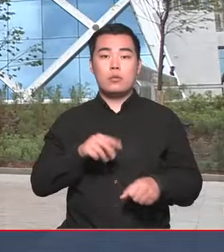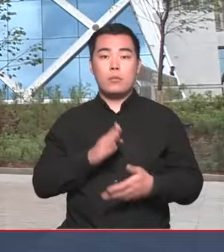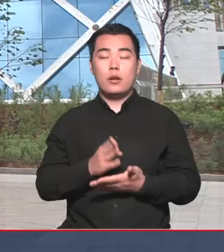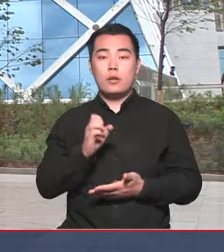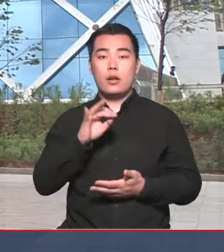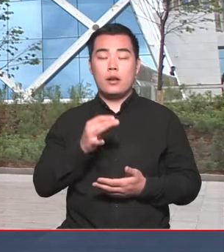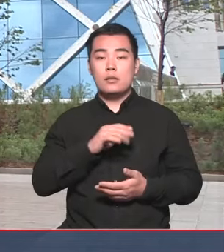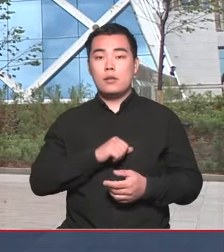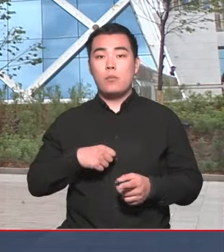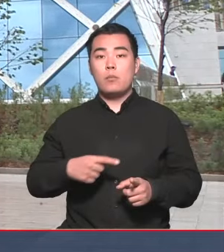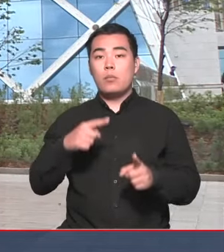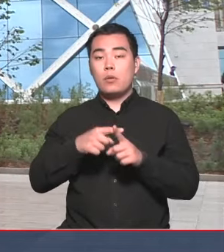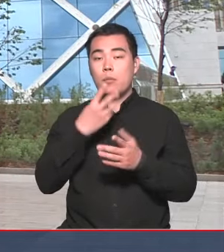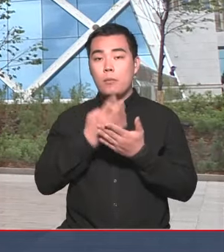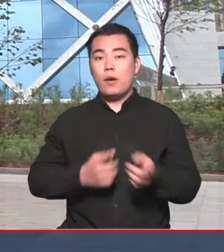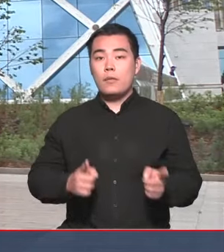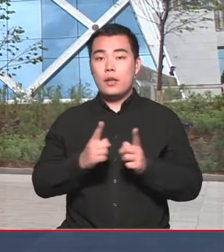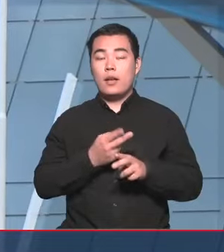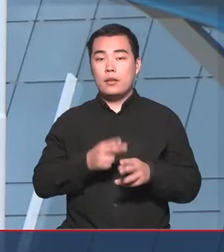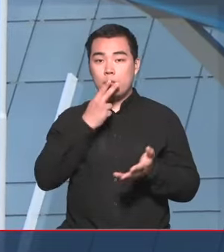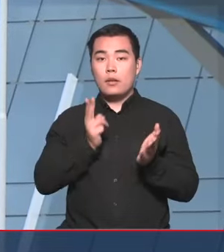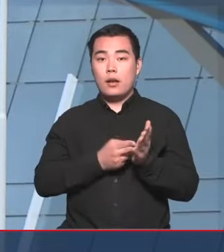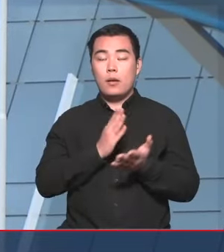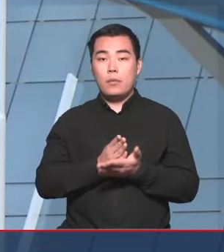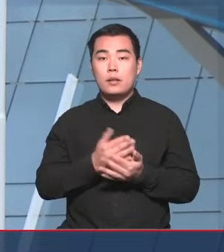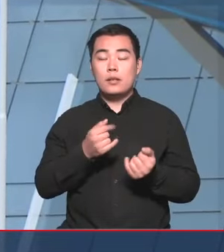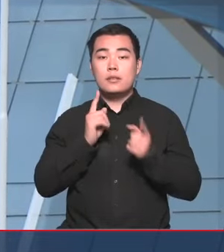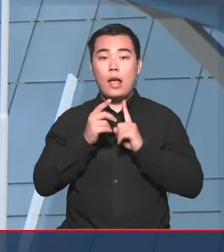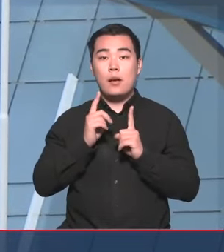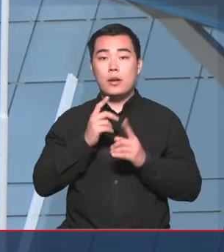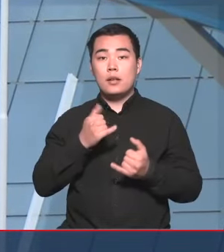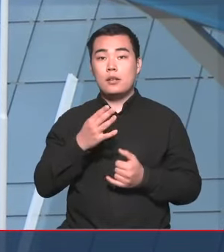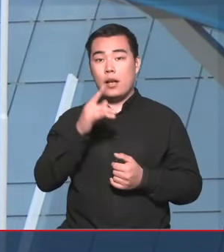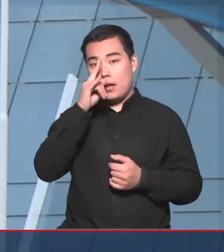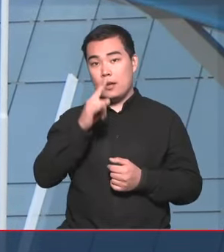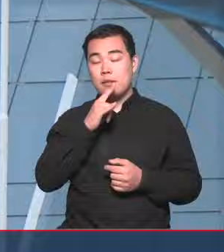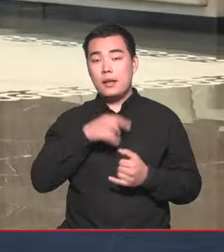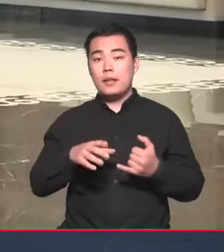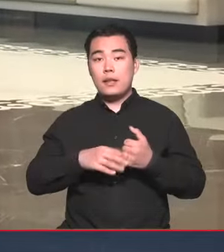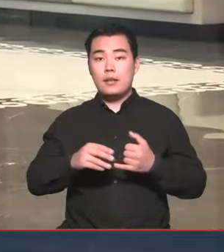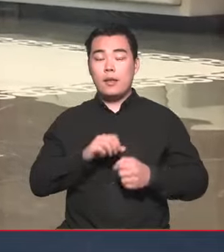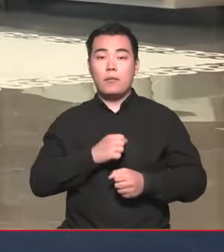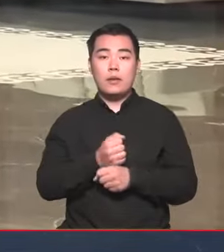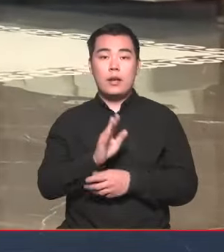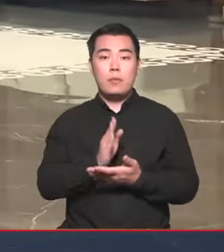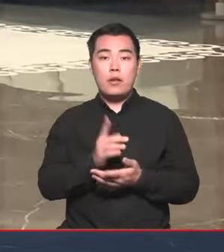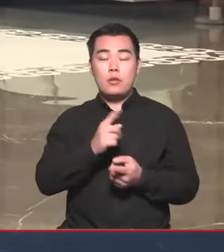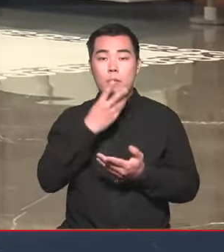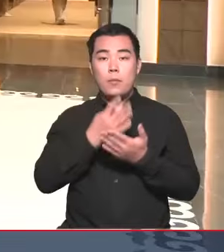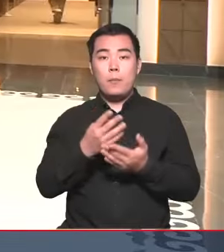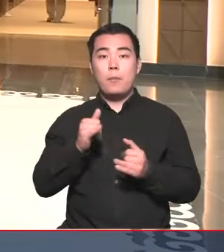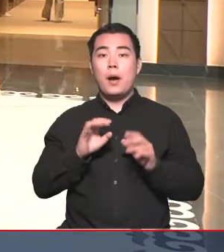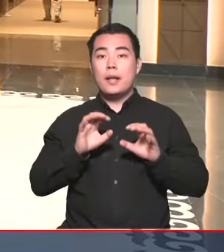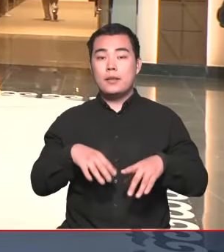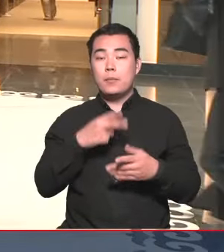Шанхай шоғыры плюс форматында кездесу соған дәлел. Ауқымды шара Қазақстанның геосаяси жеңісі. Біз тұрақтылықтың модераторы